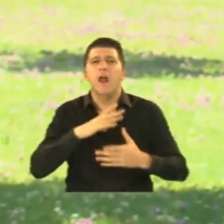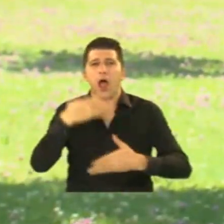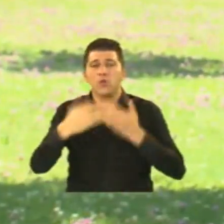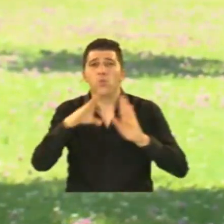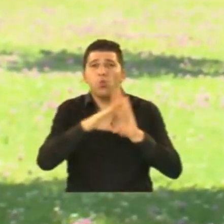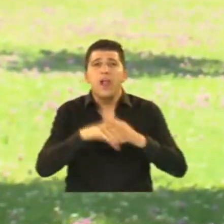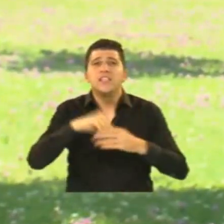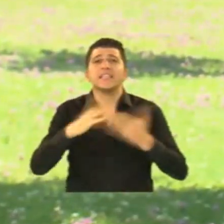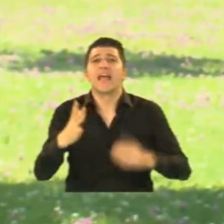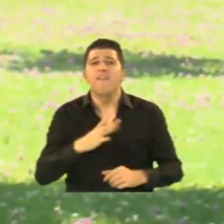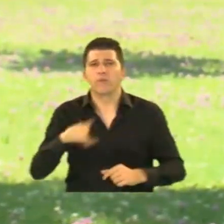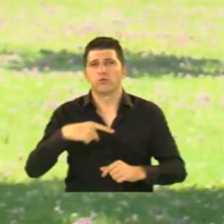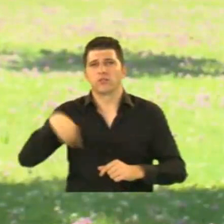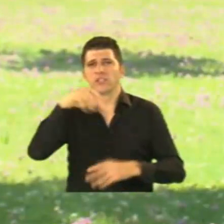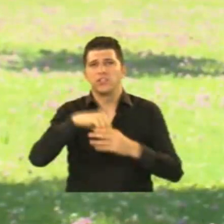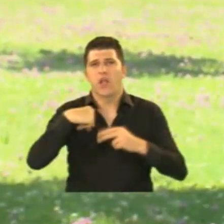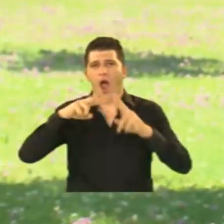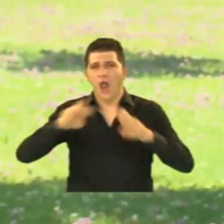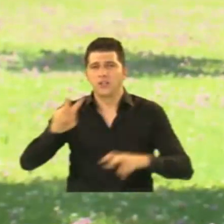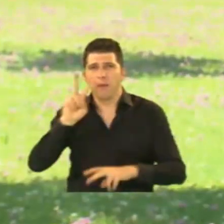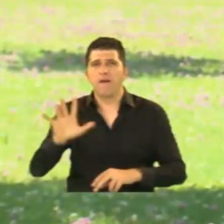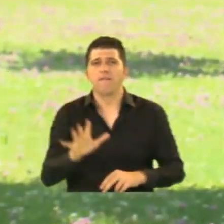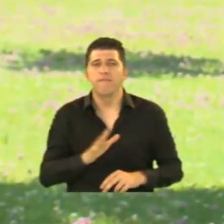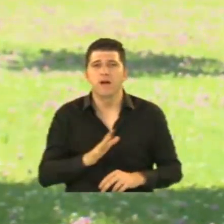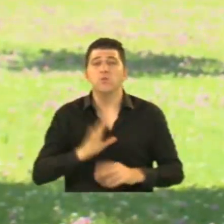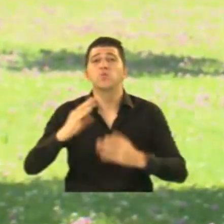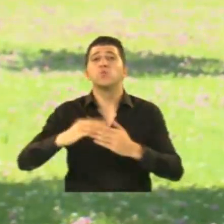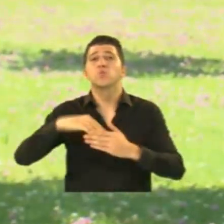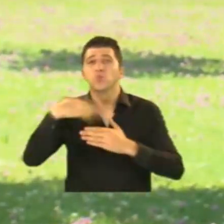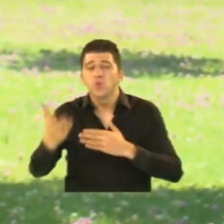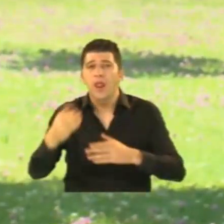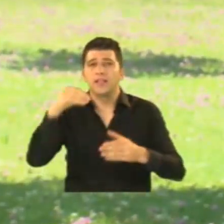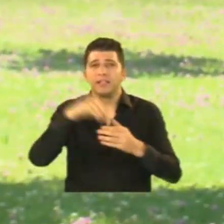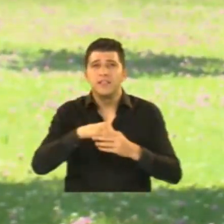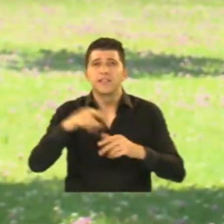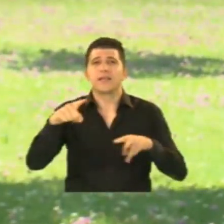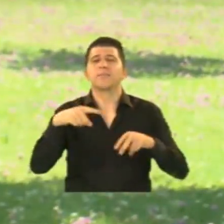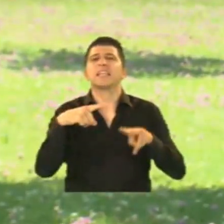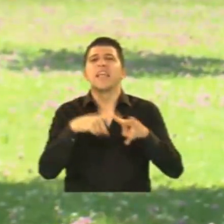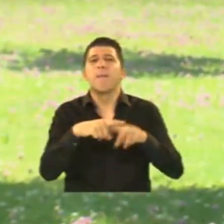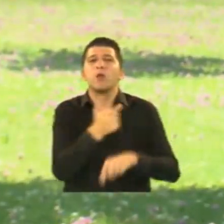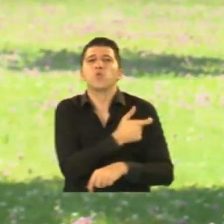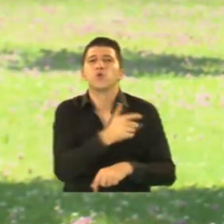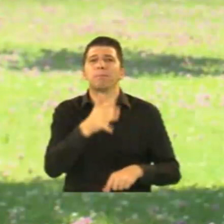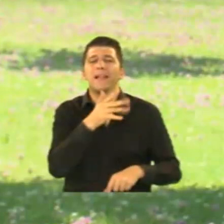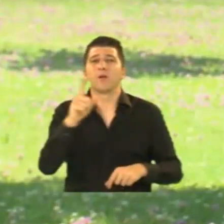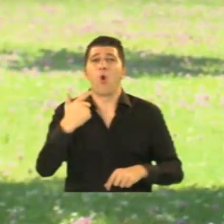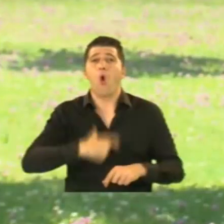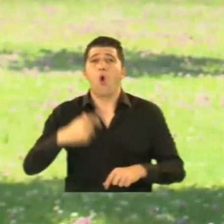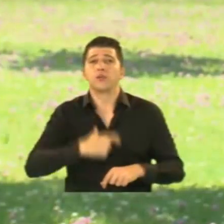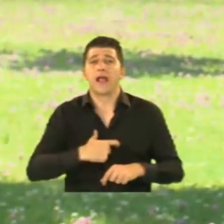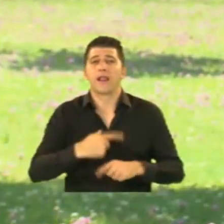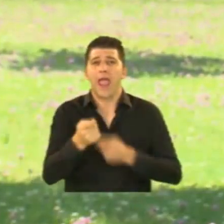oynanıyor? Kuralları neler? Bunları sizler için araştırdık. Ve sonrasında Kemal Yurtbilir Özel